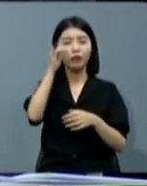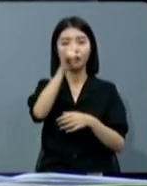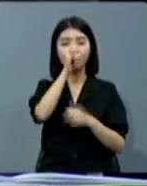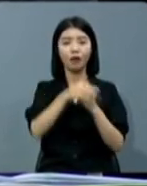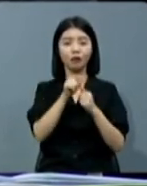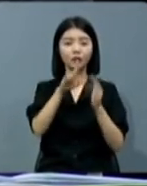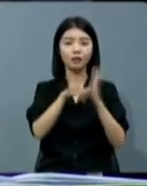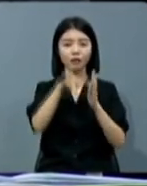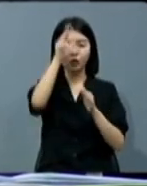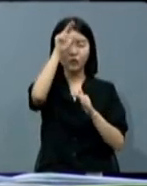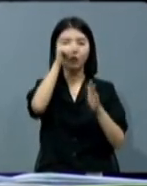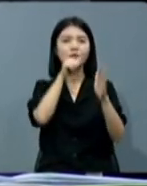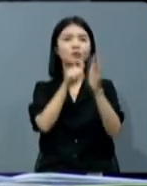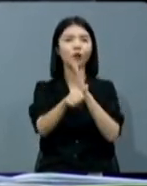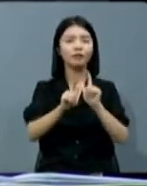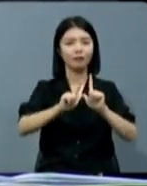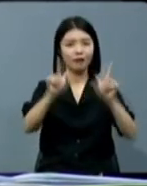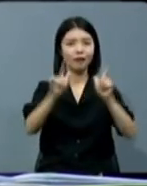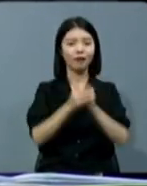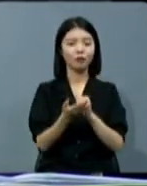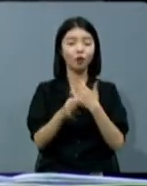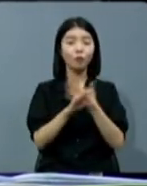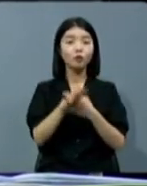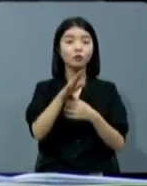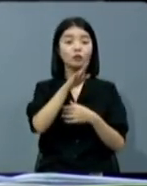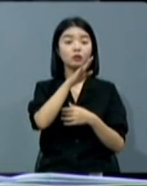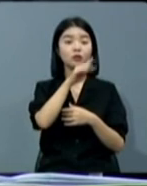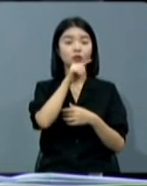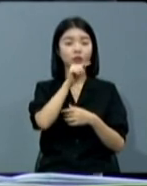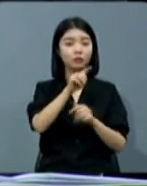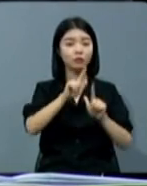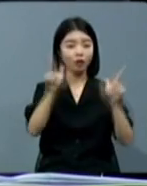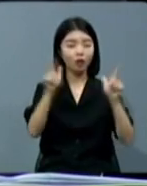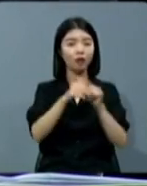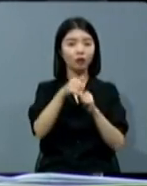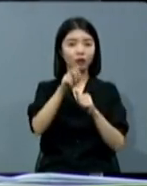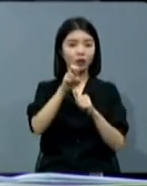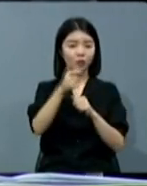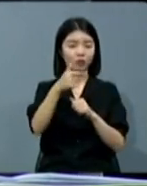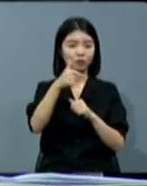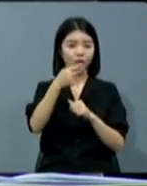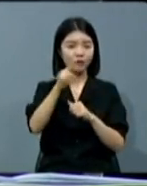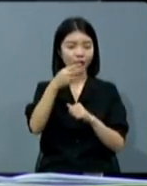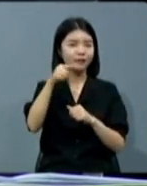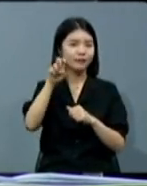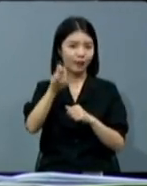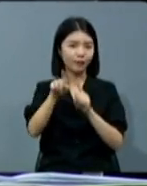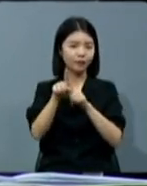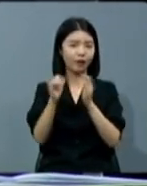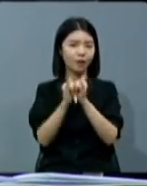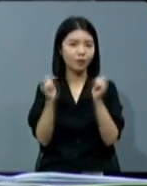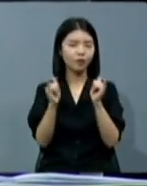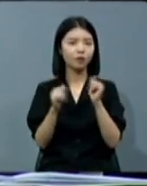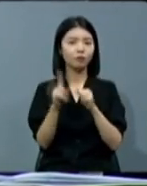김달삼이가 경찰서를 석경한 날이다. 그러면 마치 김달삼이가 지금 외국, 북한 가면